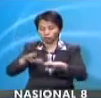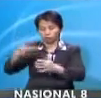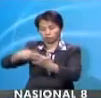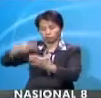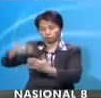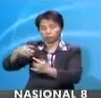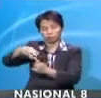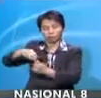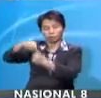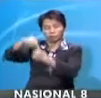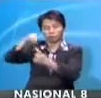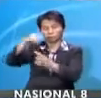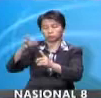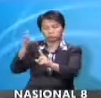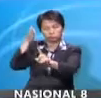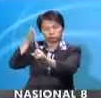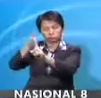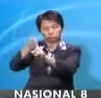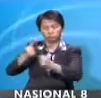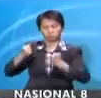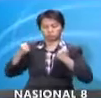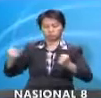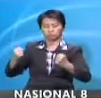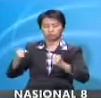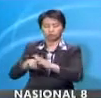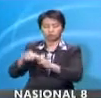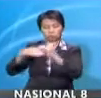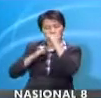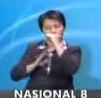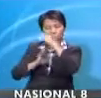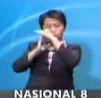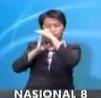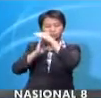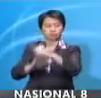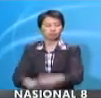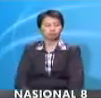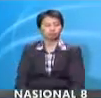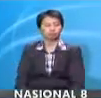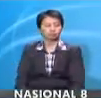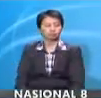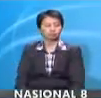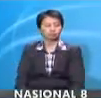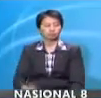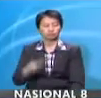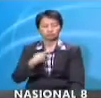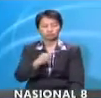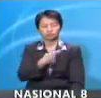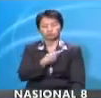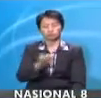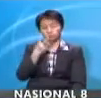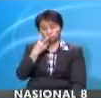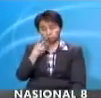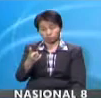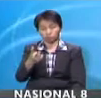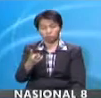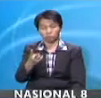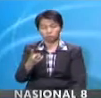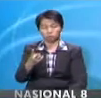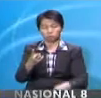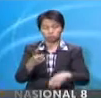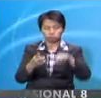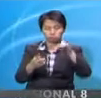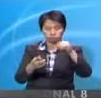program khusus untuk mencapai tahap kecergasan yang maksimum. Kita tengok based on merit